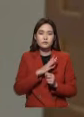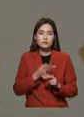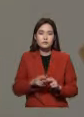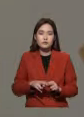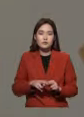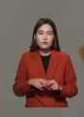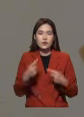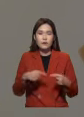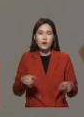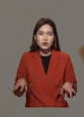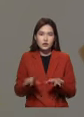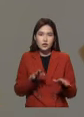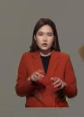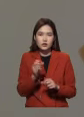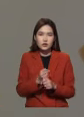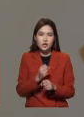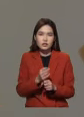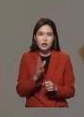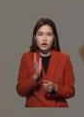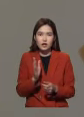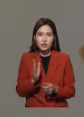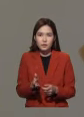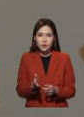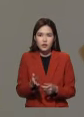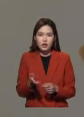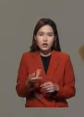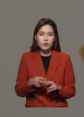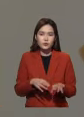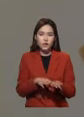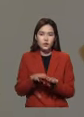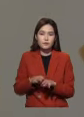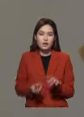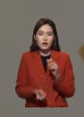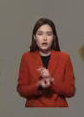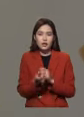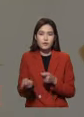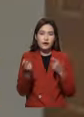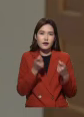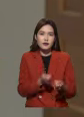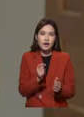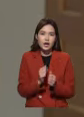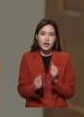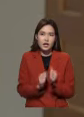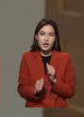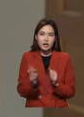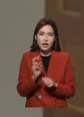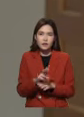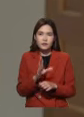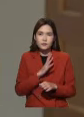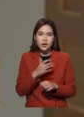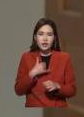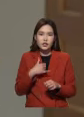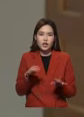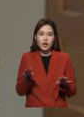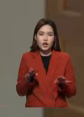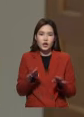бухгалтерге барып ұшайғанда ол қолмен жазып береді бізге. Қолмен жазып бергесін біз сол сумманы аламыз да жүре береміз. Ар жағымызда енді қағазға жазып